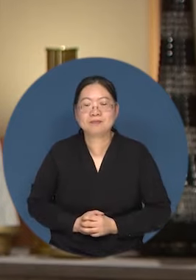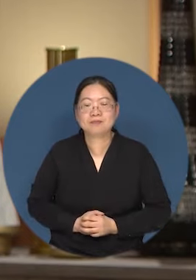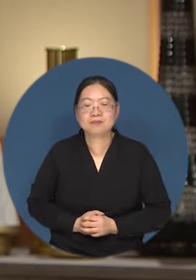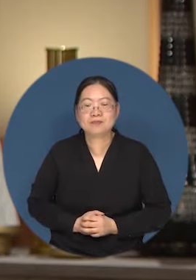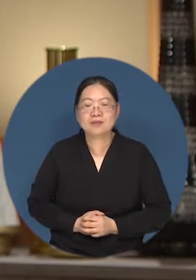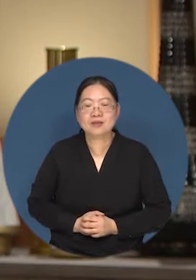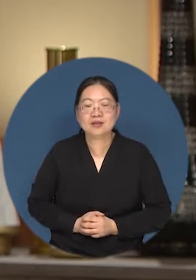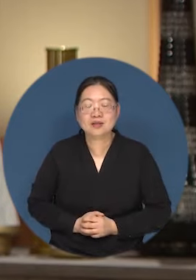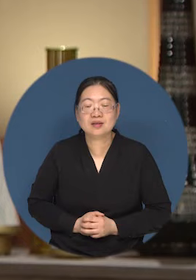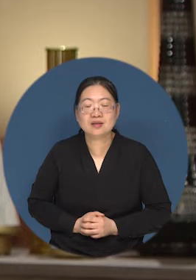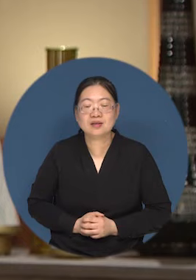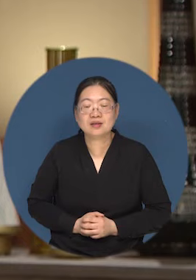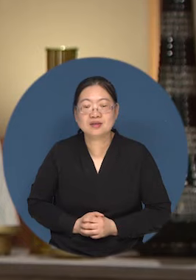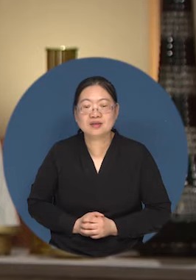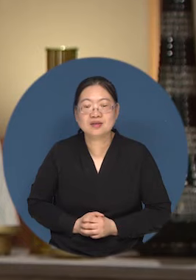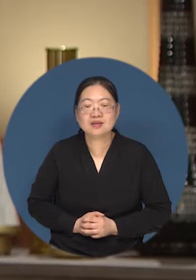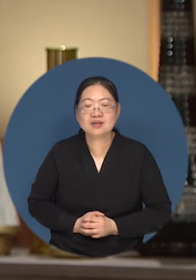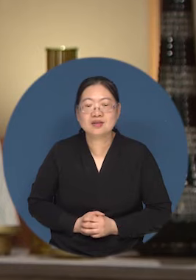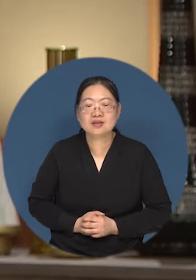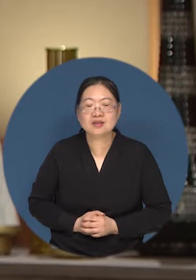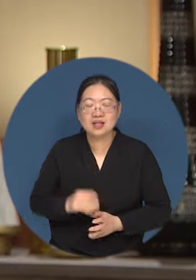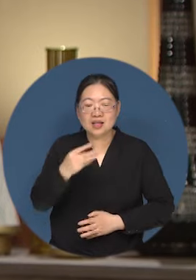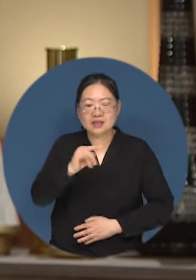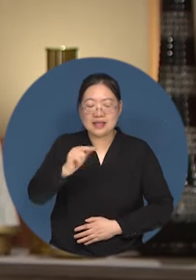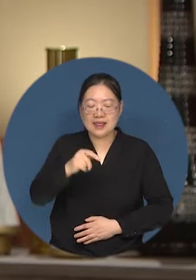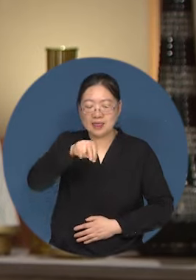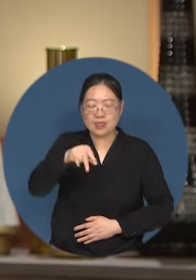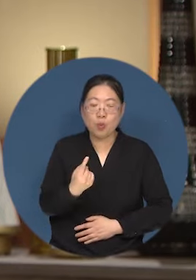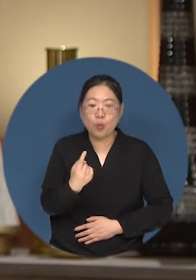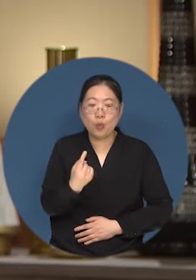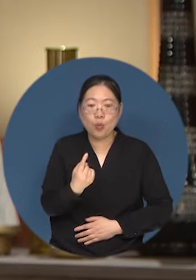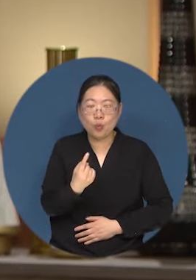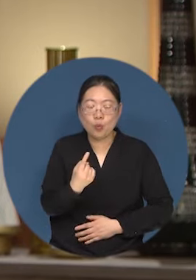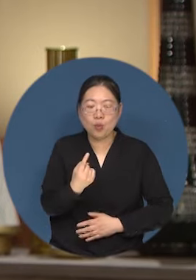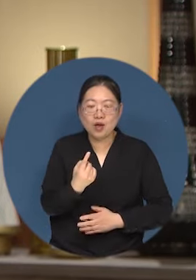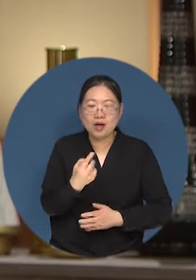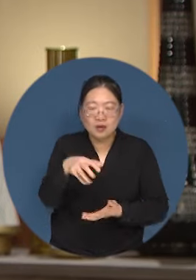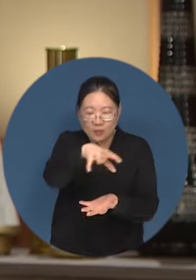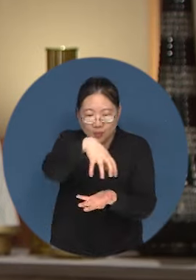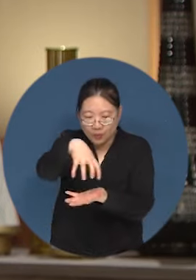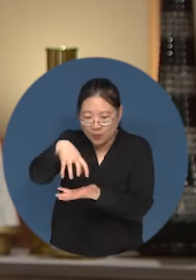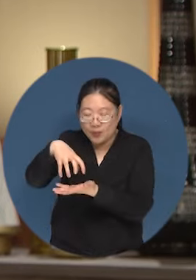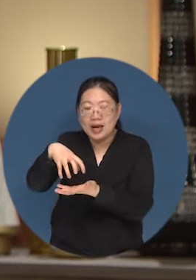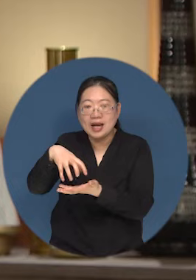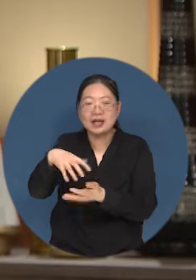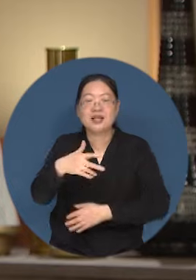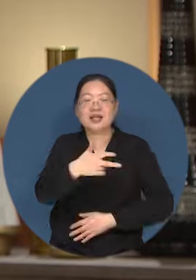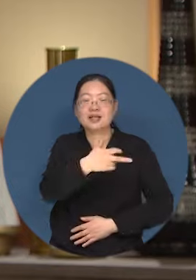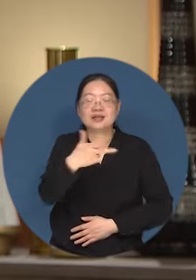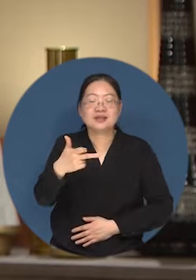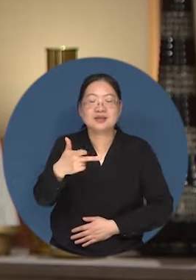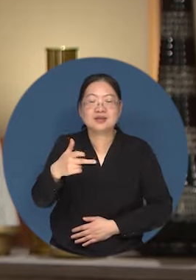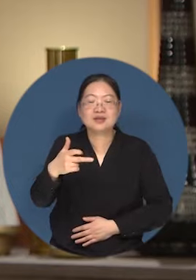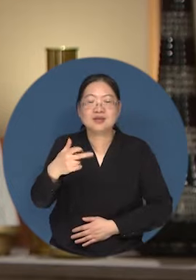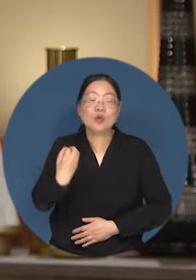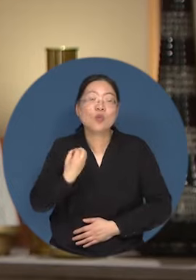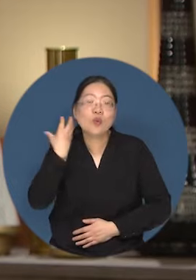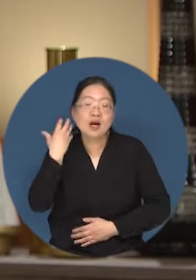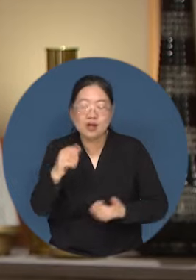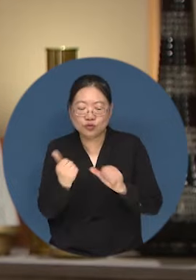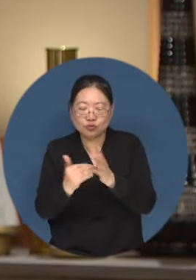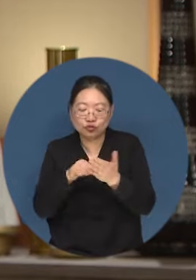생태계에서 표층에서 포집된 탄소 덩어리, 그러니까 그 즉 대왕고래, 큰 고래가 죽